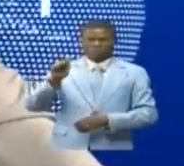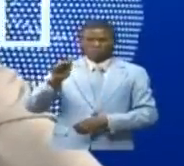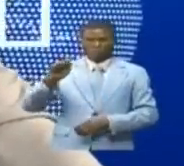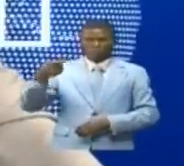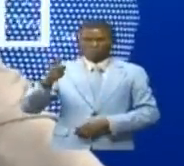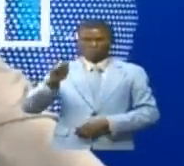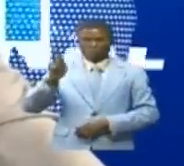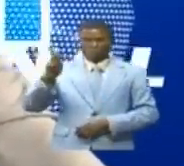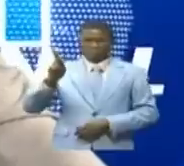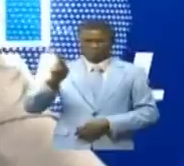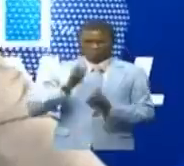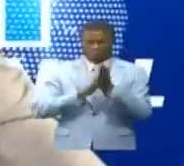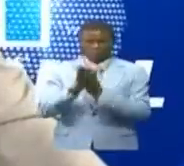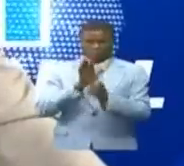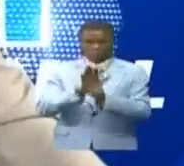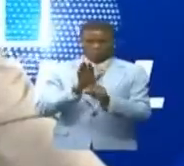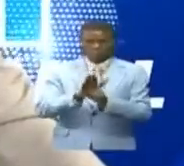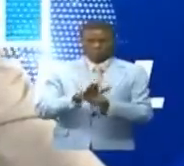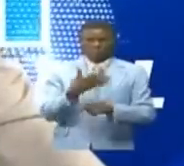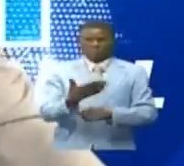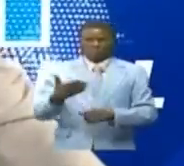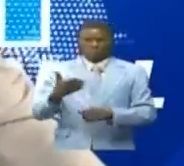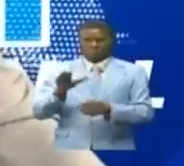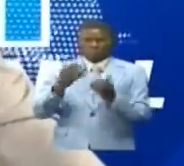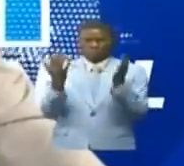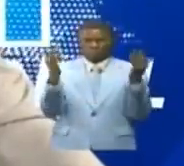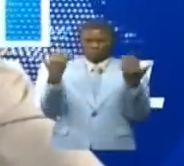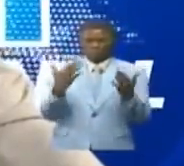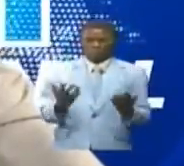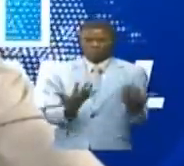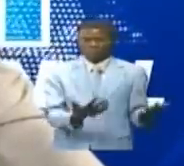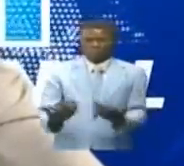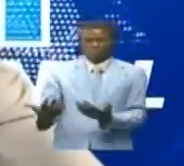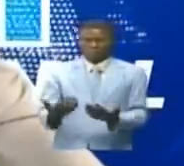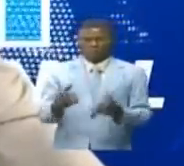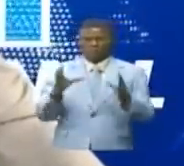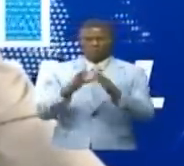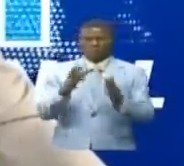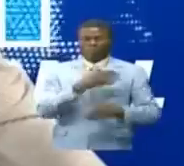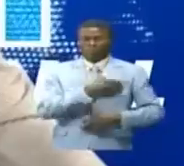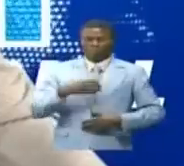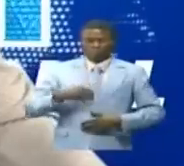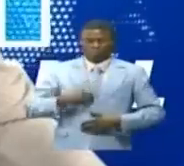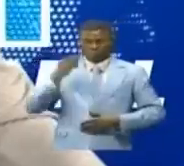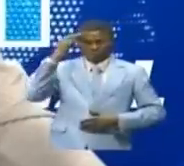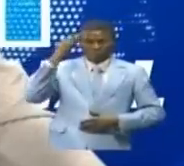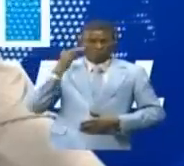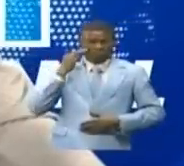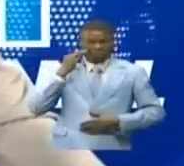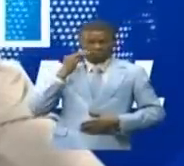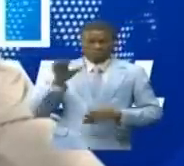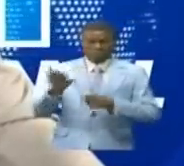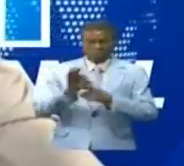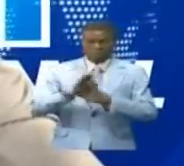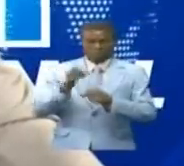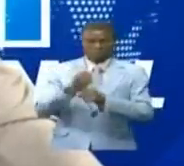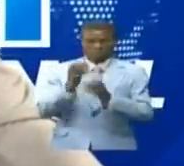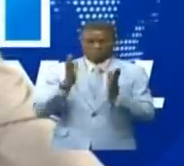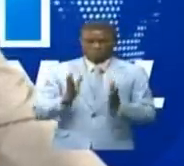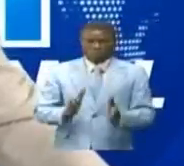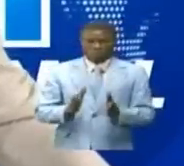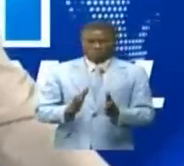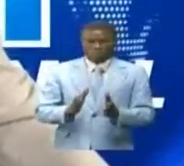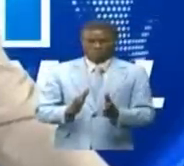accent particulier sur les enjeux du digital en Afrique par les femmes. C'est le ministre de la formation professionnelle qui a